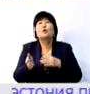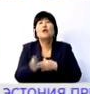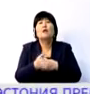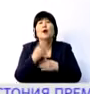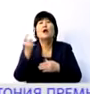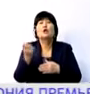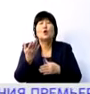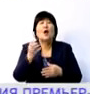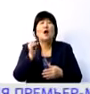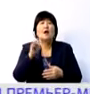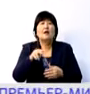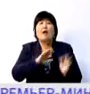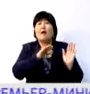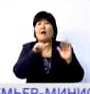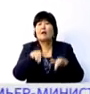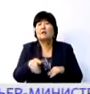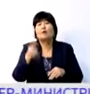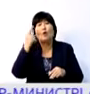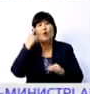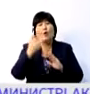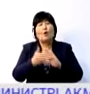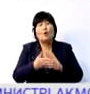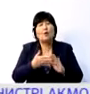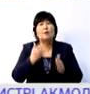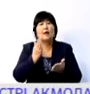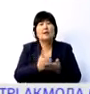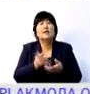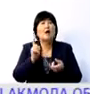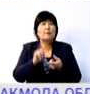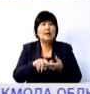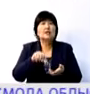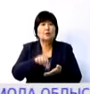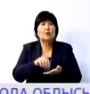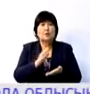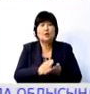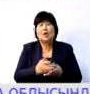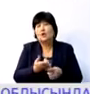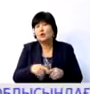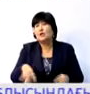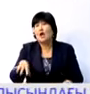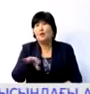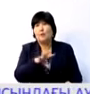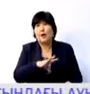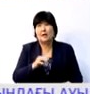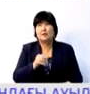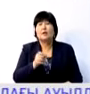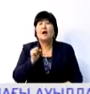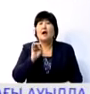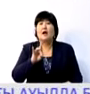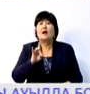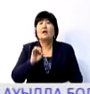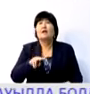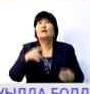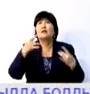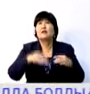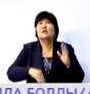шаруашылығы аралдың өзі ұғым арал теңізге байланысты ғой ұғым. Сондықтан барлығымыз да осы аралдан шыққанбыз,